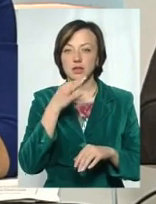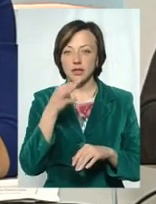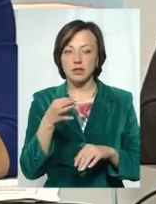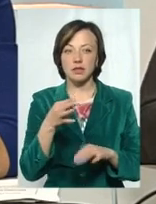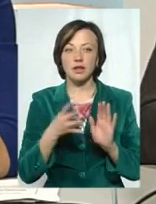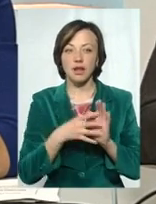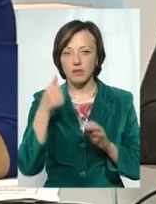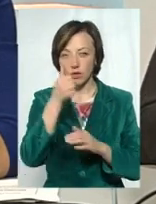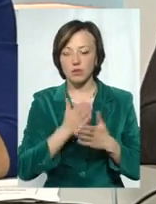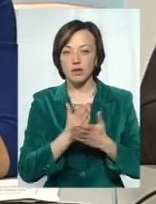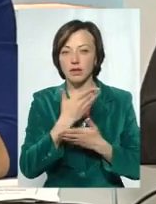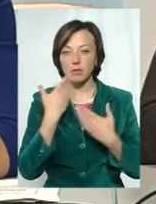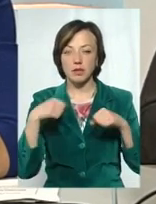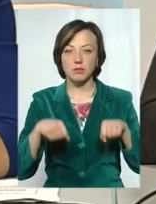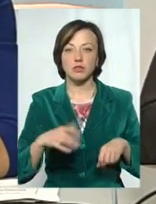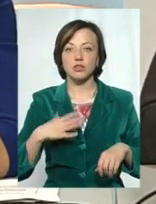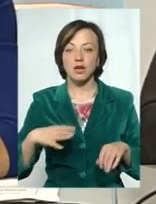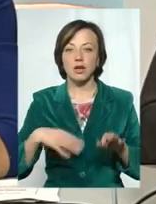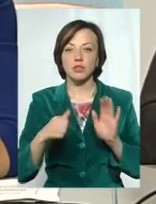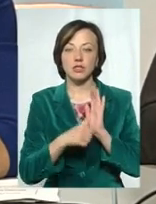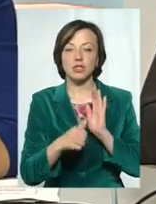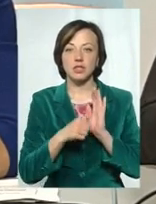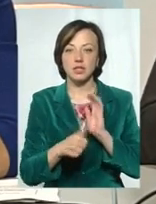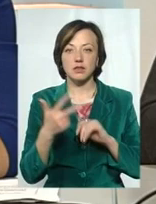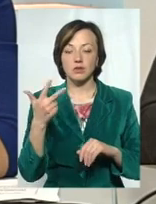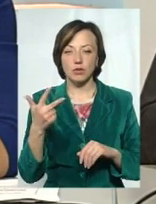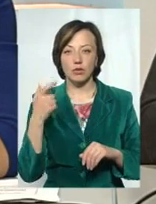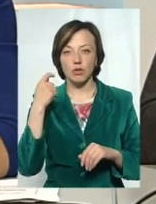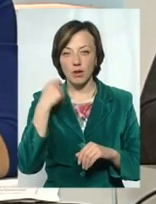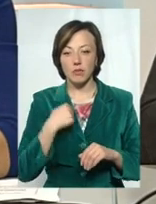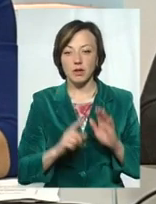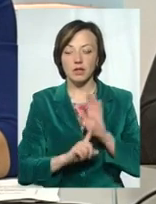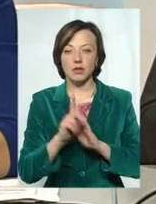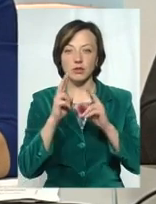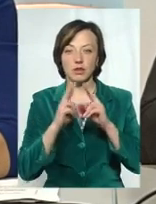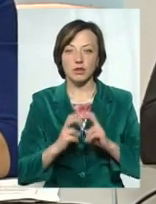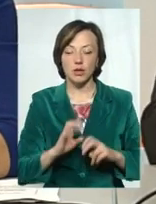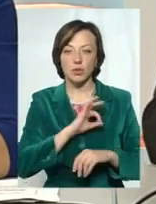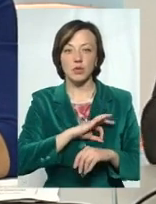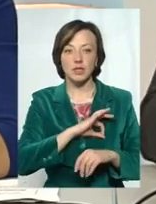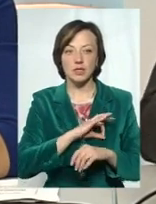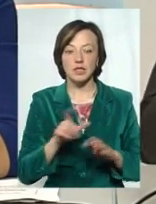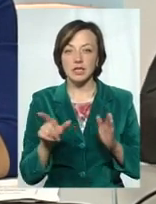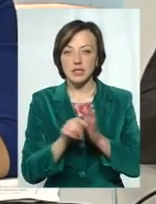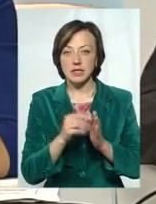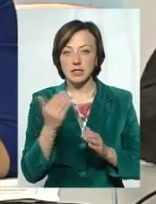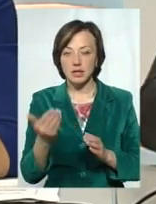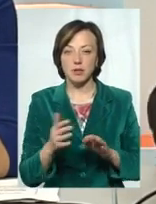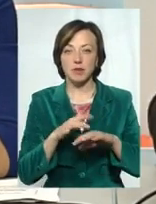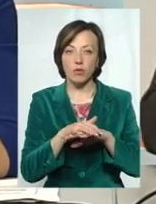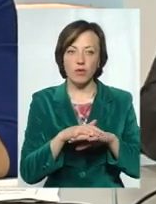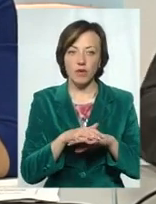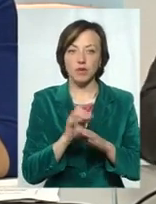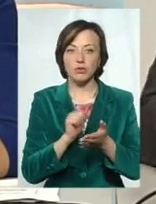9 років стажу, не маєш права, чекай 63. Ми почали розбиратися, наші фахівці-юристи, з ним же, коли почали